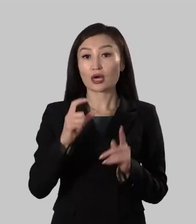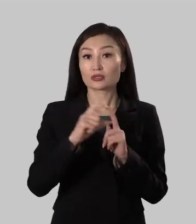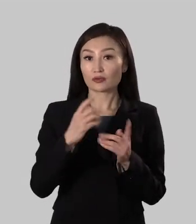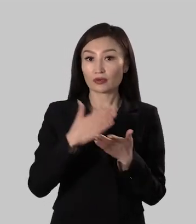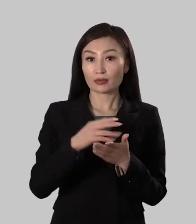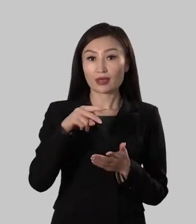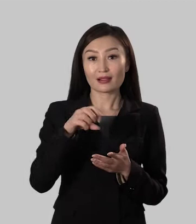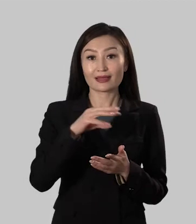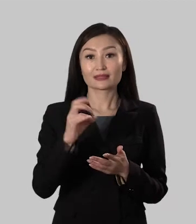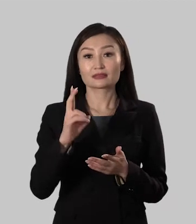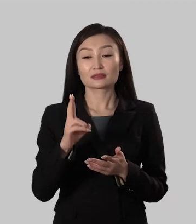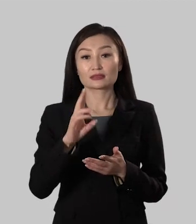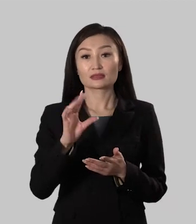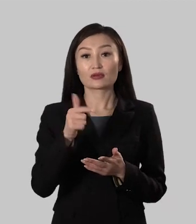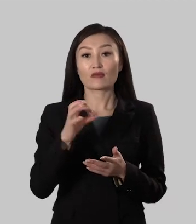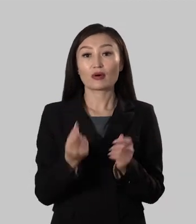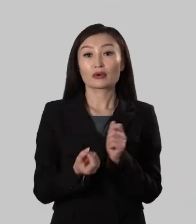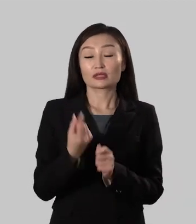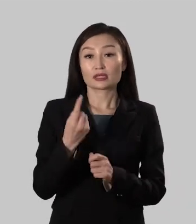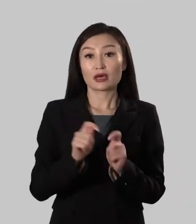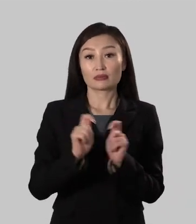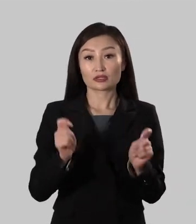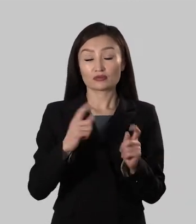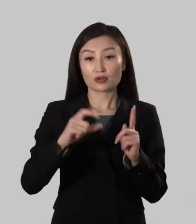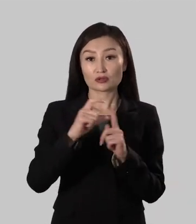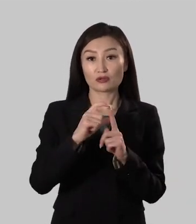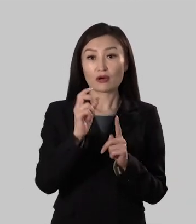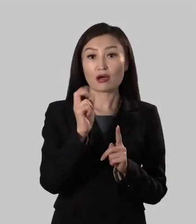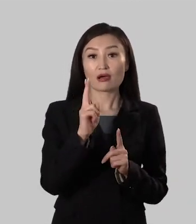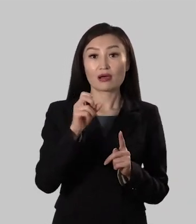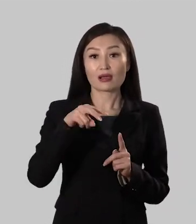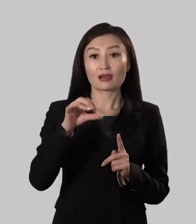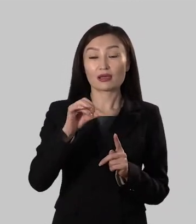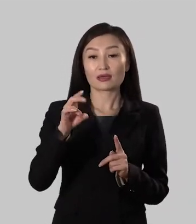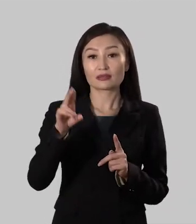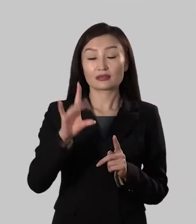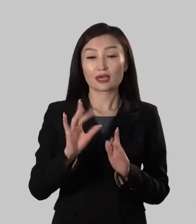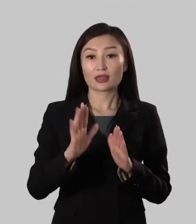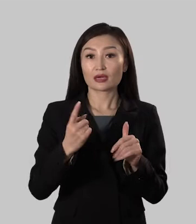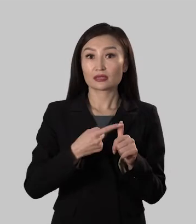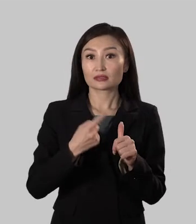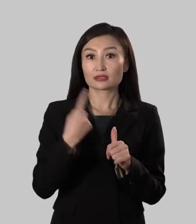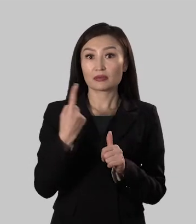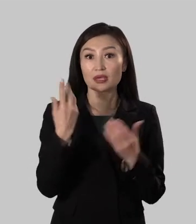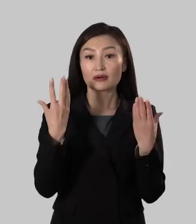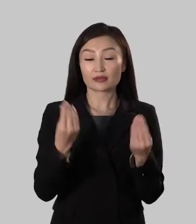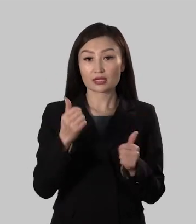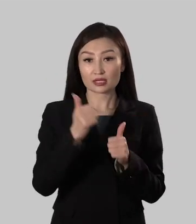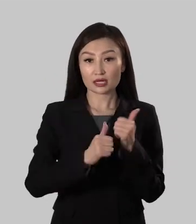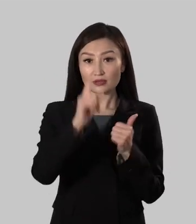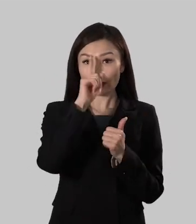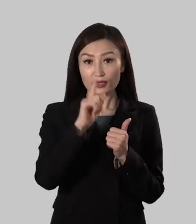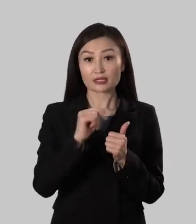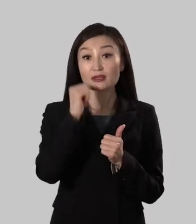имеет латинские корни. Оно образовано от слова «календы». Так назывался первый день каждого